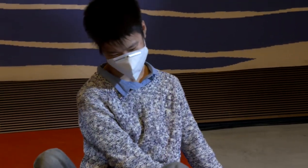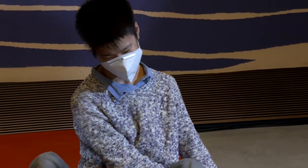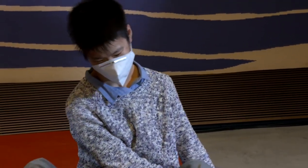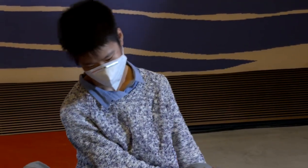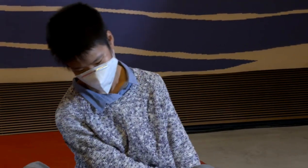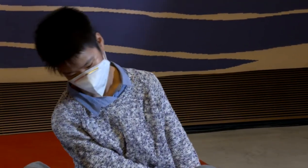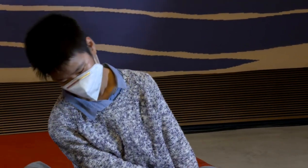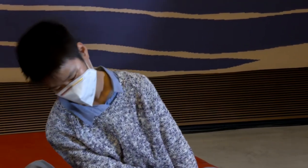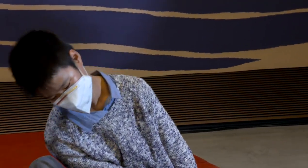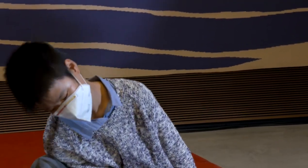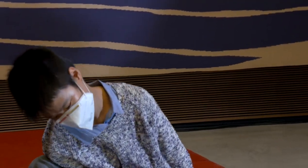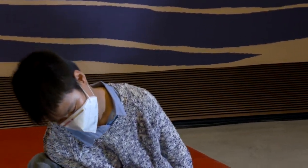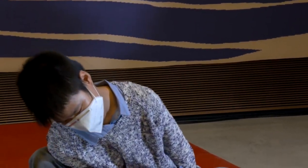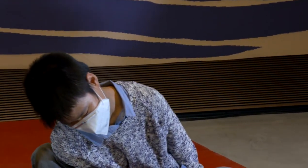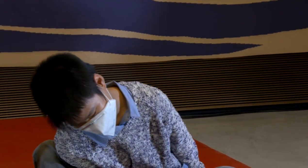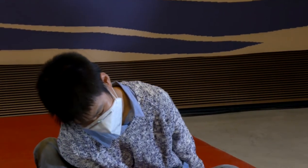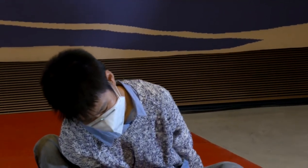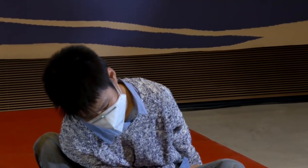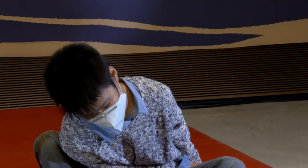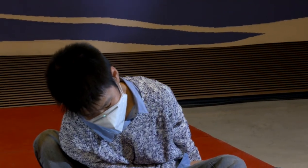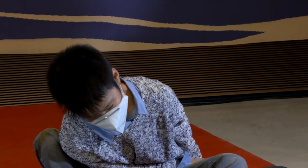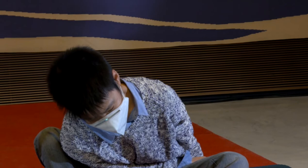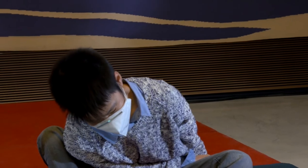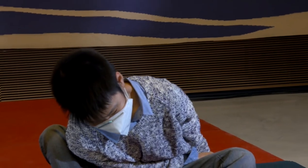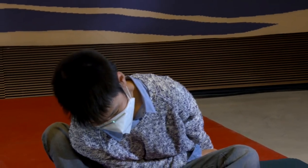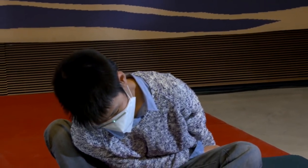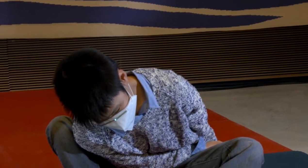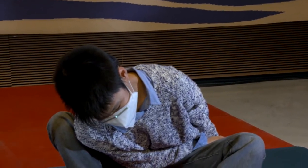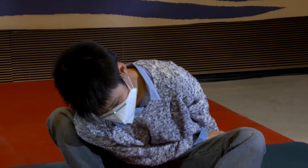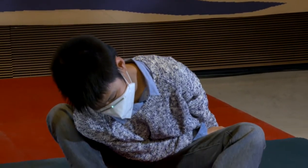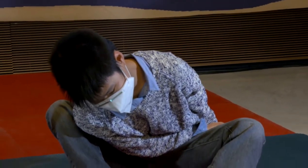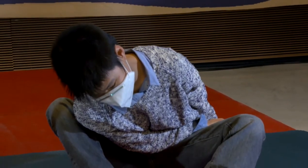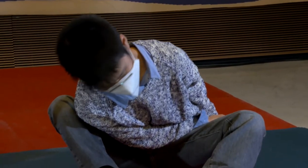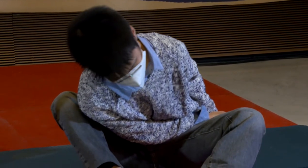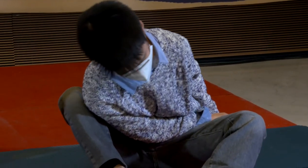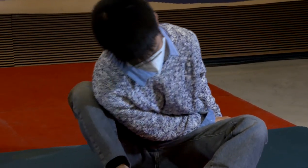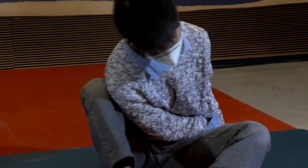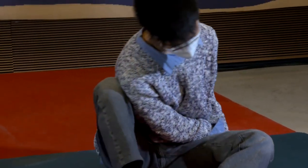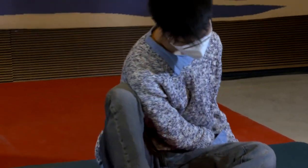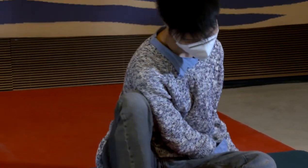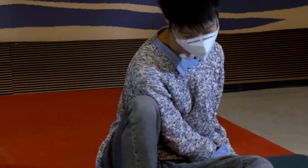À l'inverse, dans mon enfance, j'ai souvent vu, à la télé, des corps handicapés